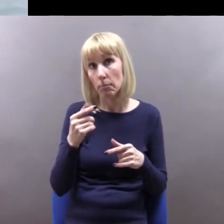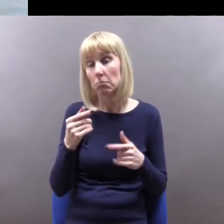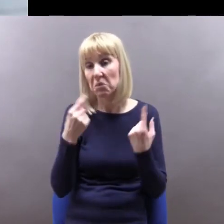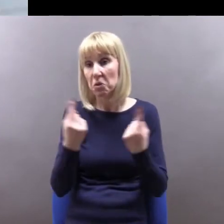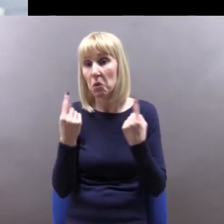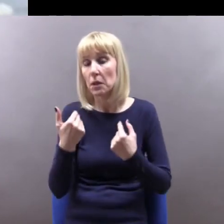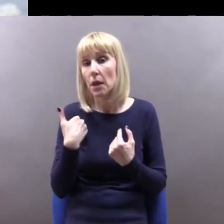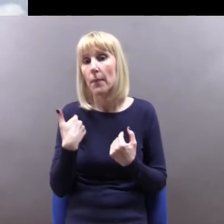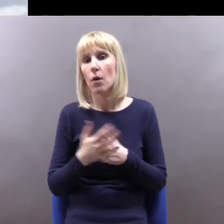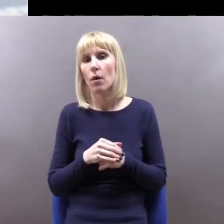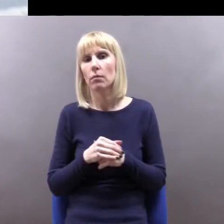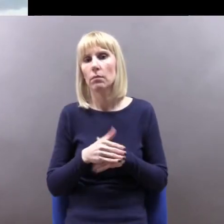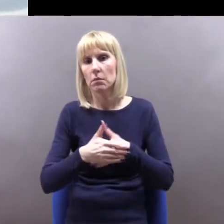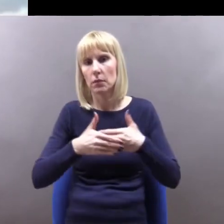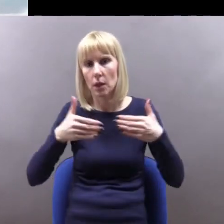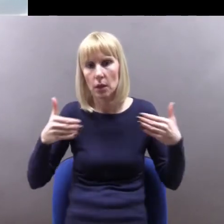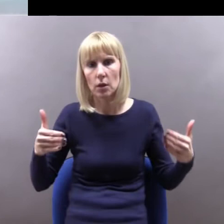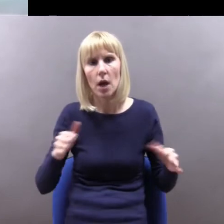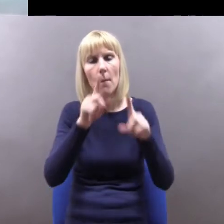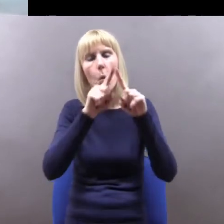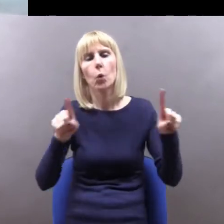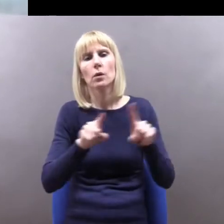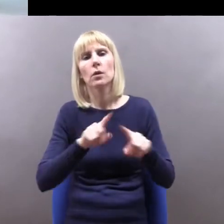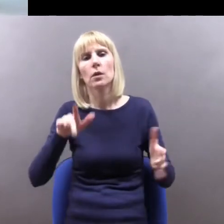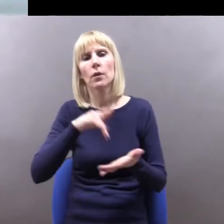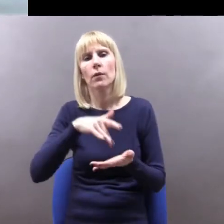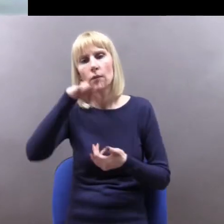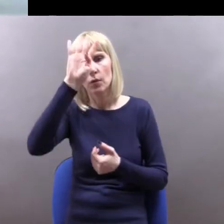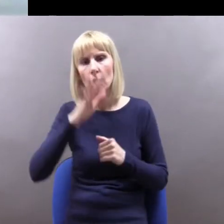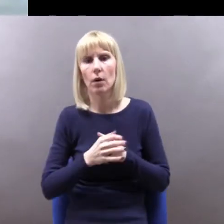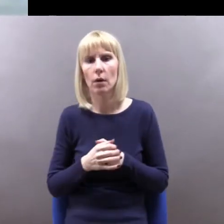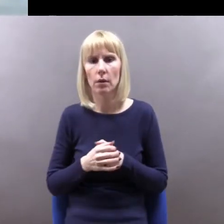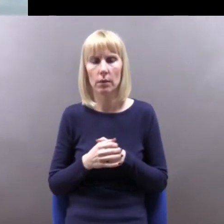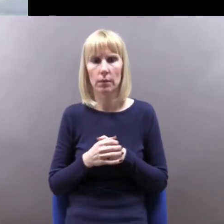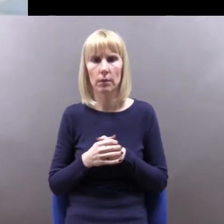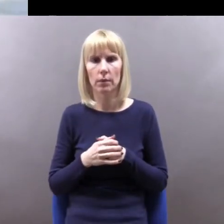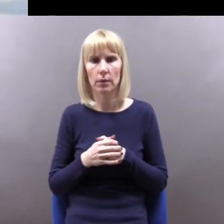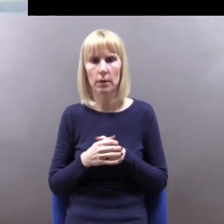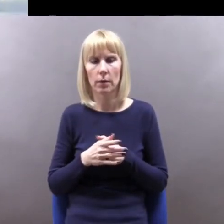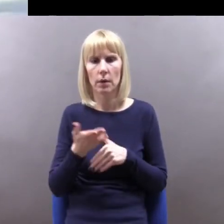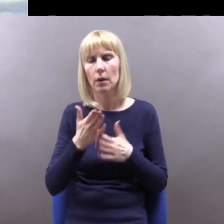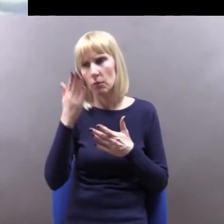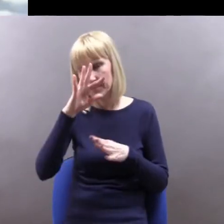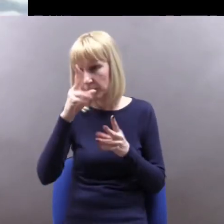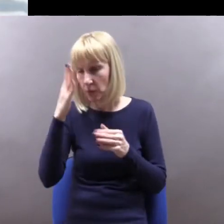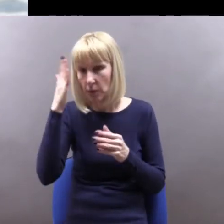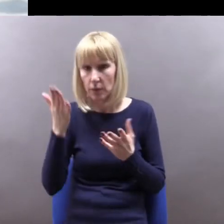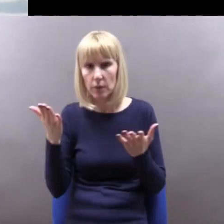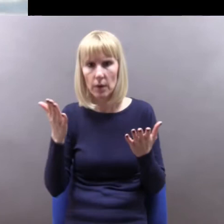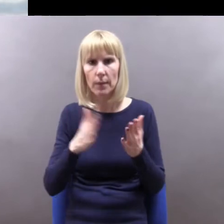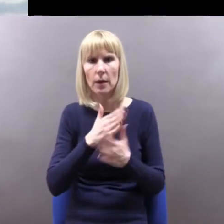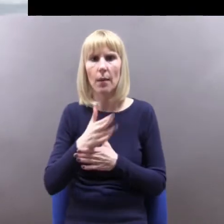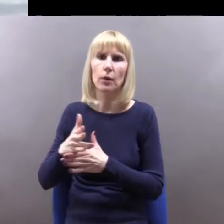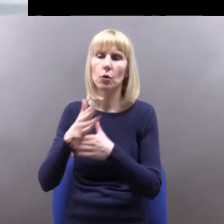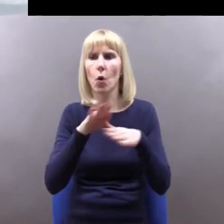że byliśmy w Teatrze Muzycznym w Łodzi i tam oczywiście konstrukcja, jaka jest teatru, to